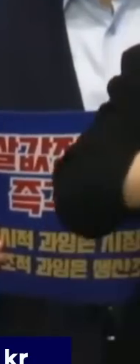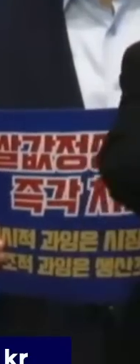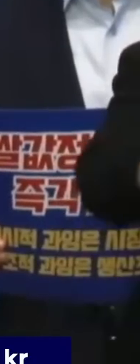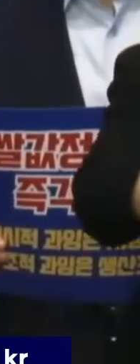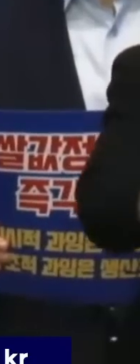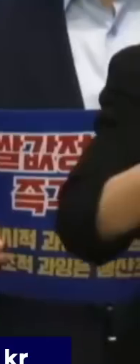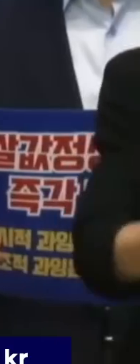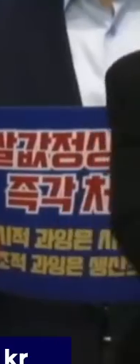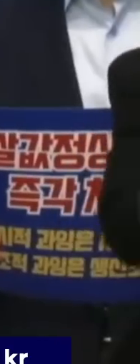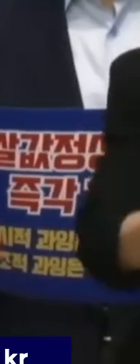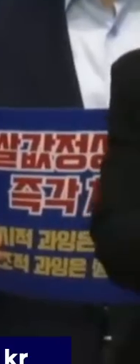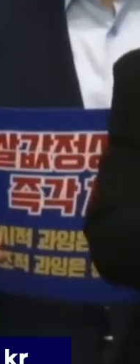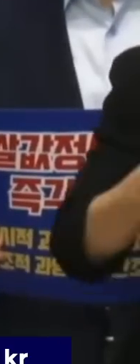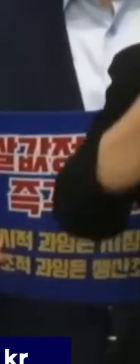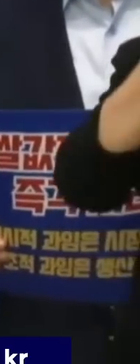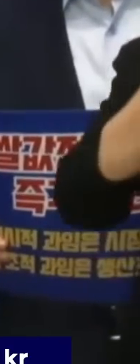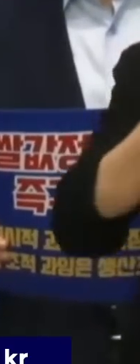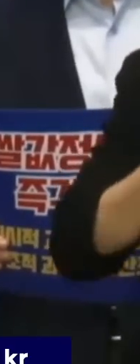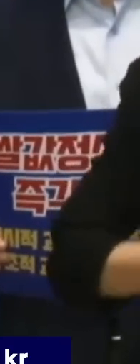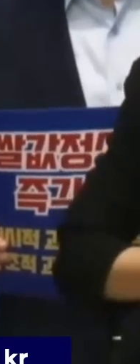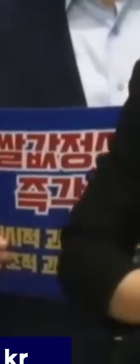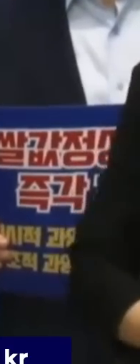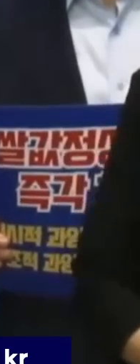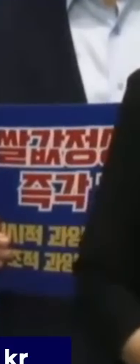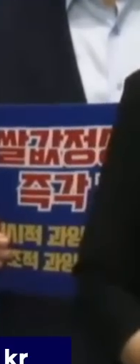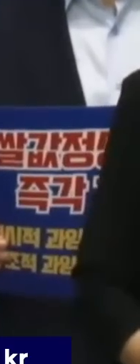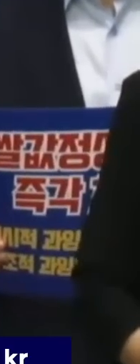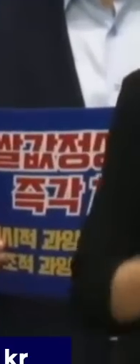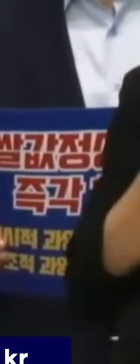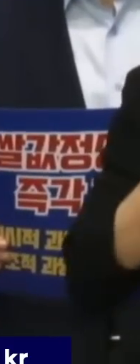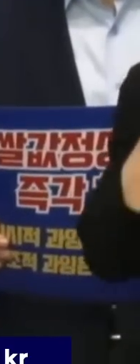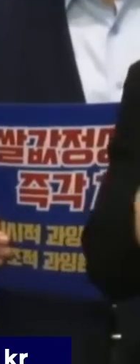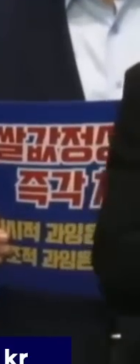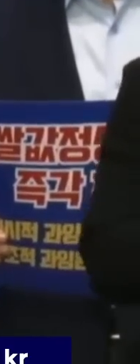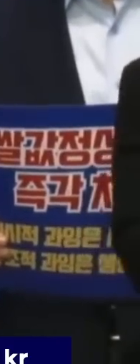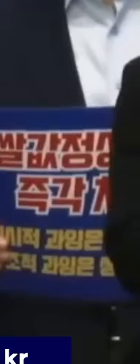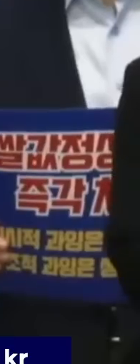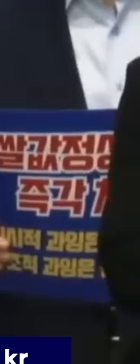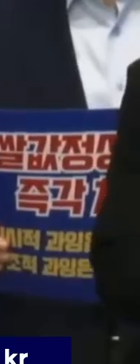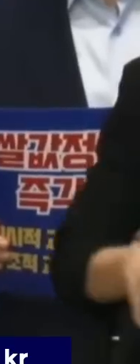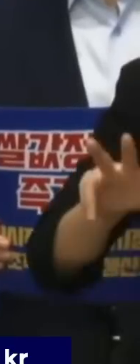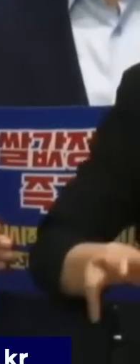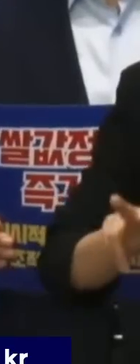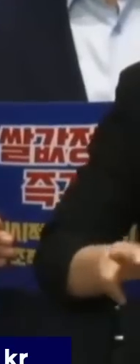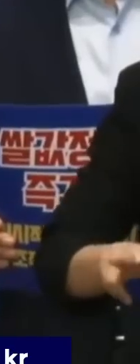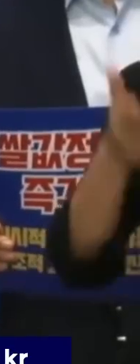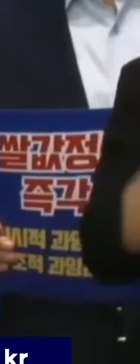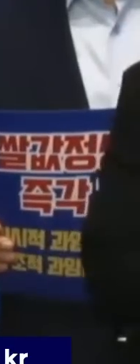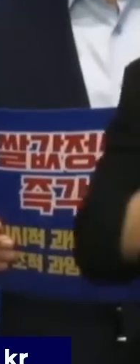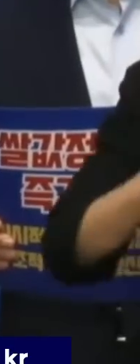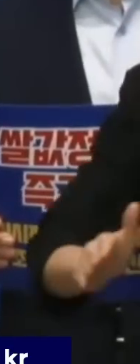여러분께 참으로 죄송한 마음뿐입니다. 저희 더불어민주당이 이번 정기국회 내 법안 처리를